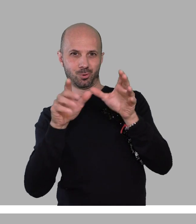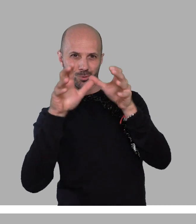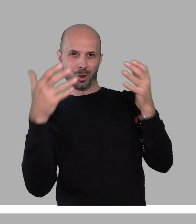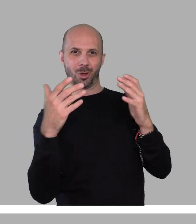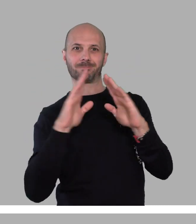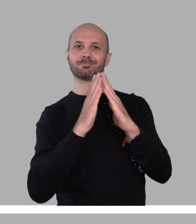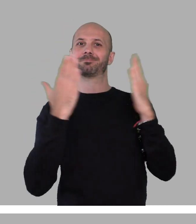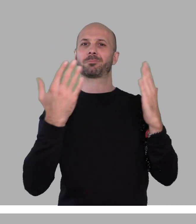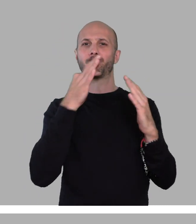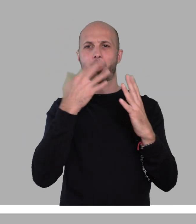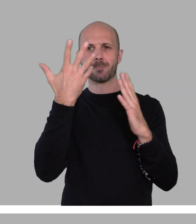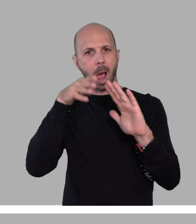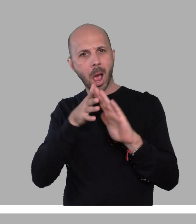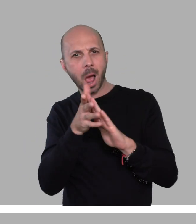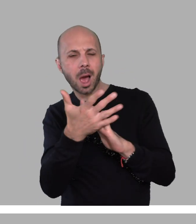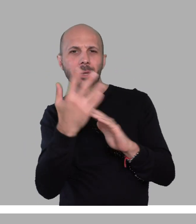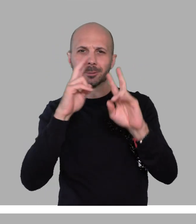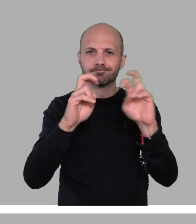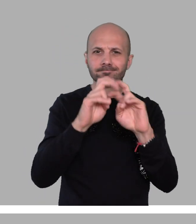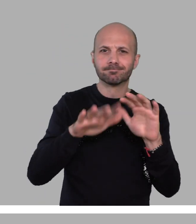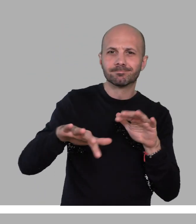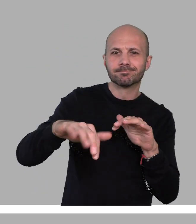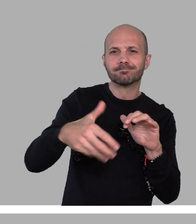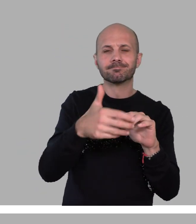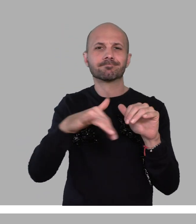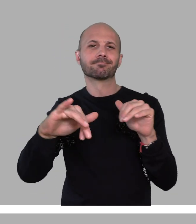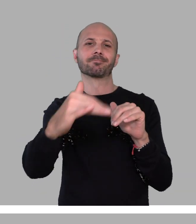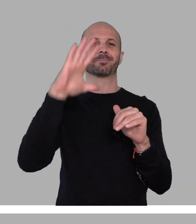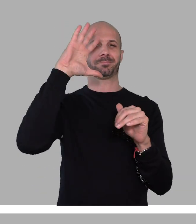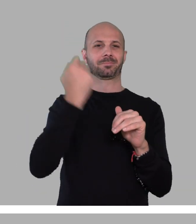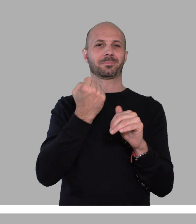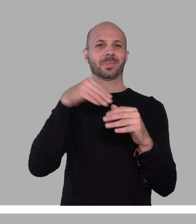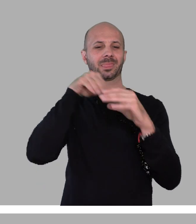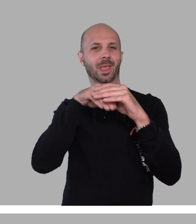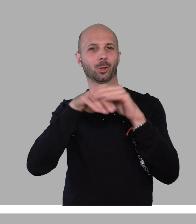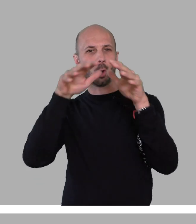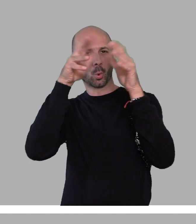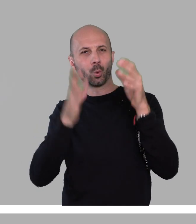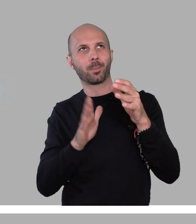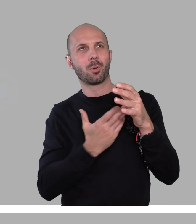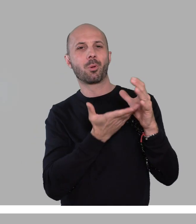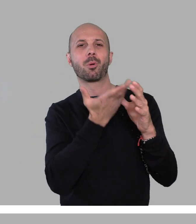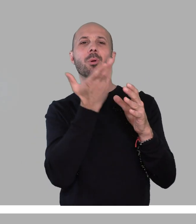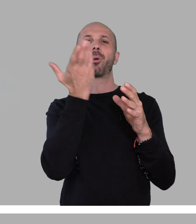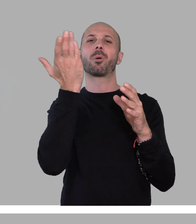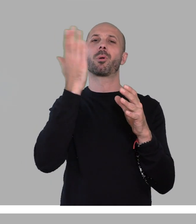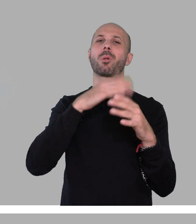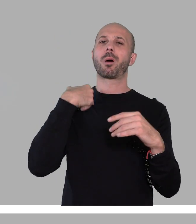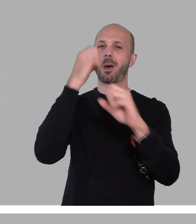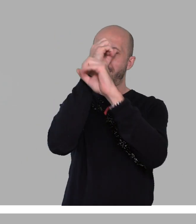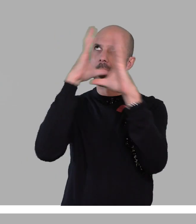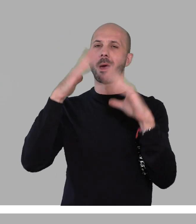addirittura esplorare con le mani l'interno della cupola, quindi avere anche